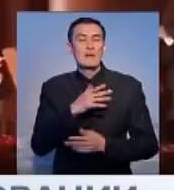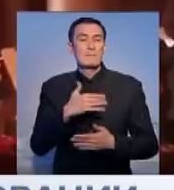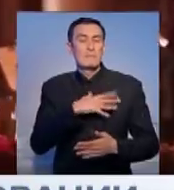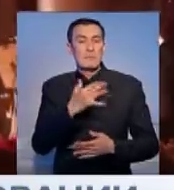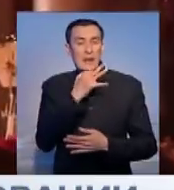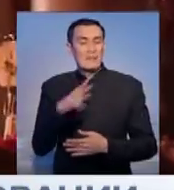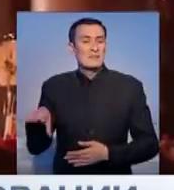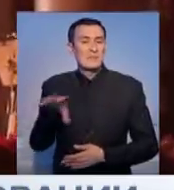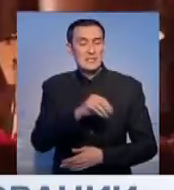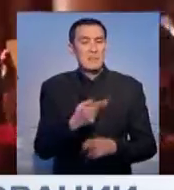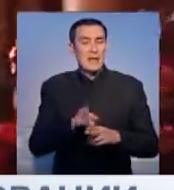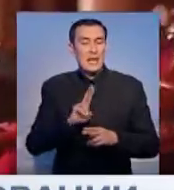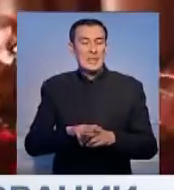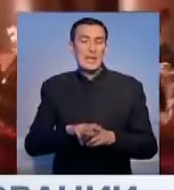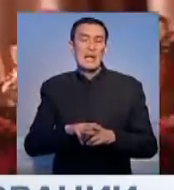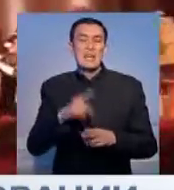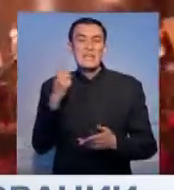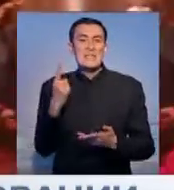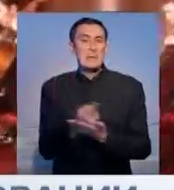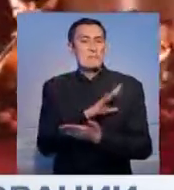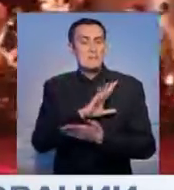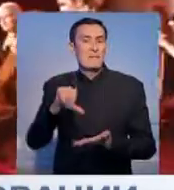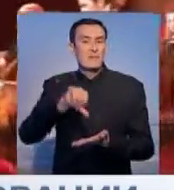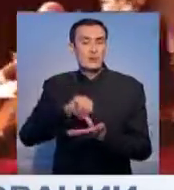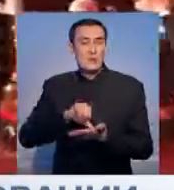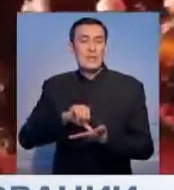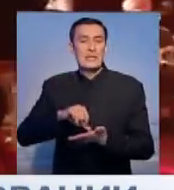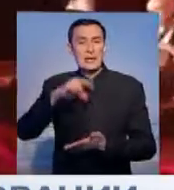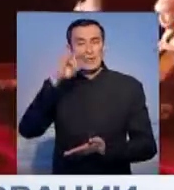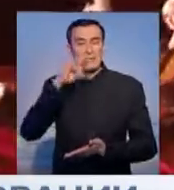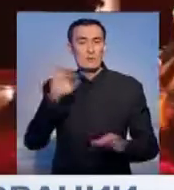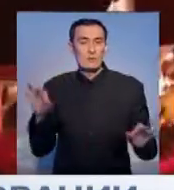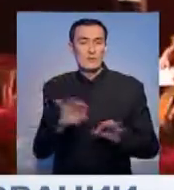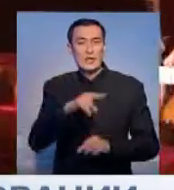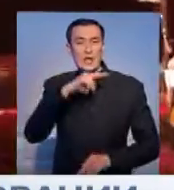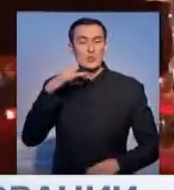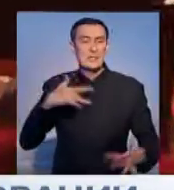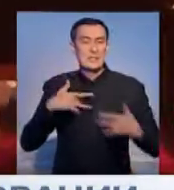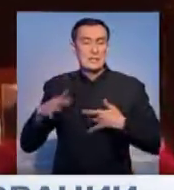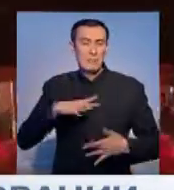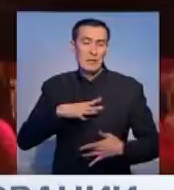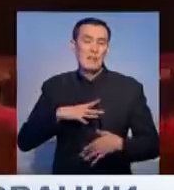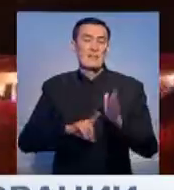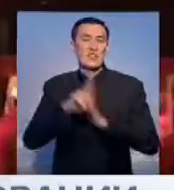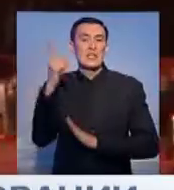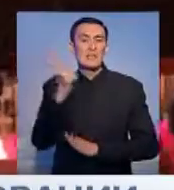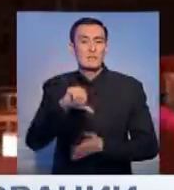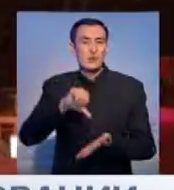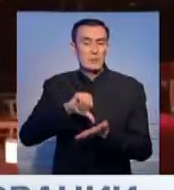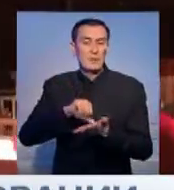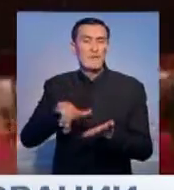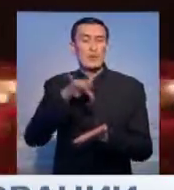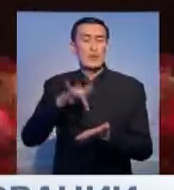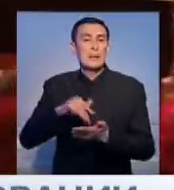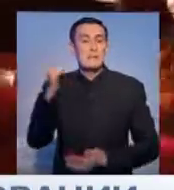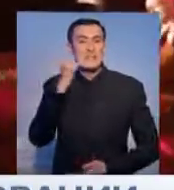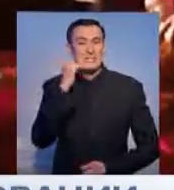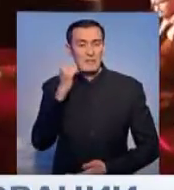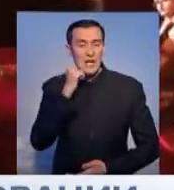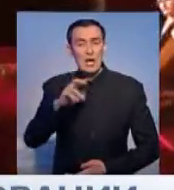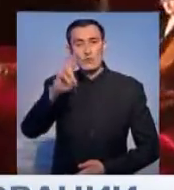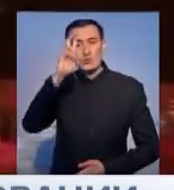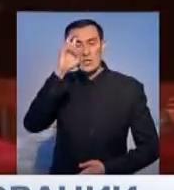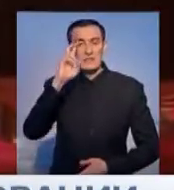слушателя. Это уже не первое выступление казахстанца на российской сцене. В начале недели Рахатби выступил в Москве.